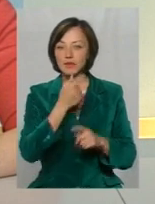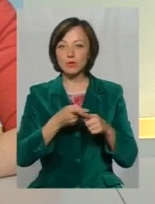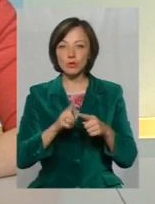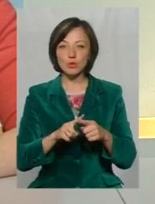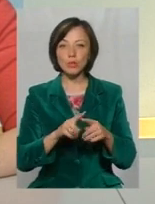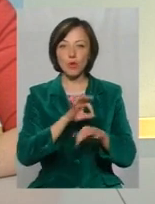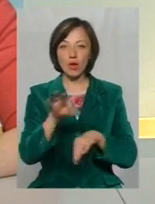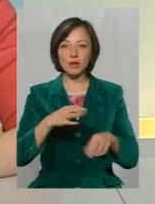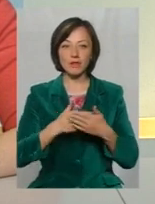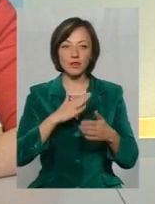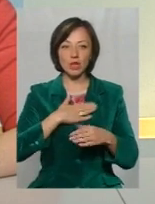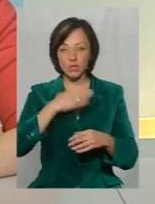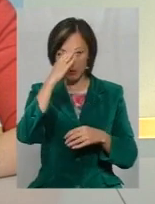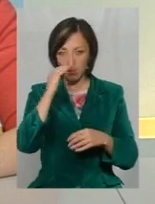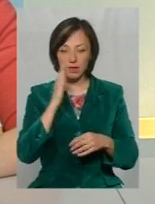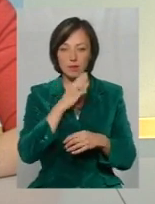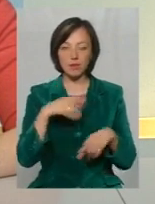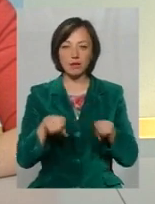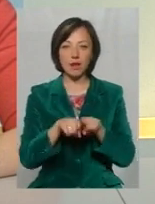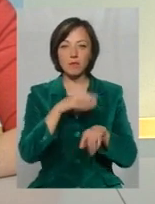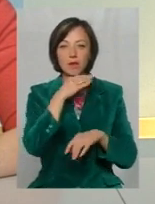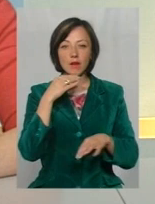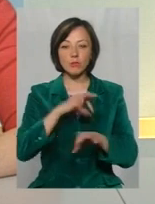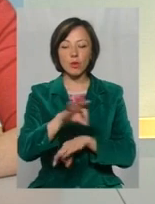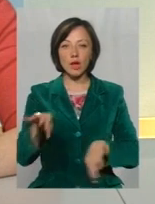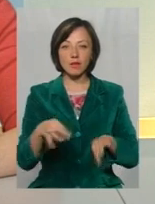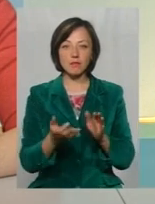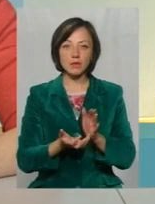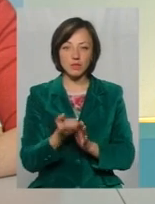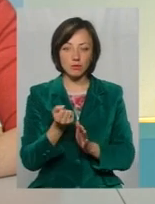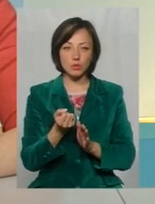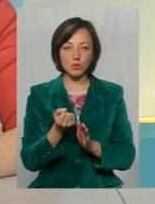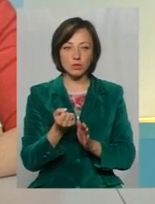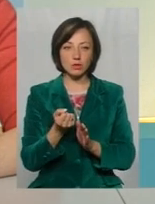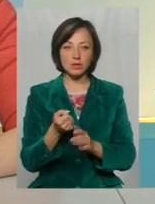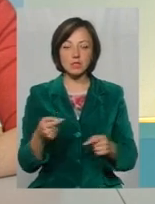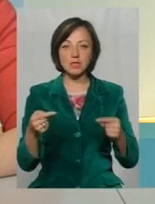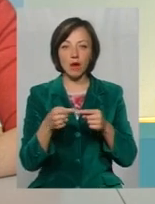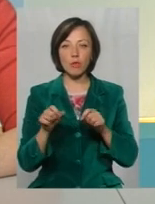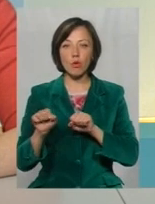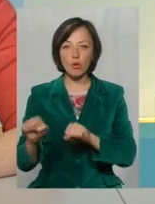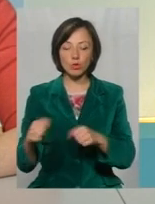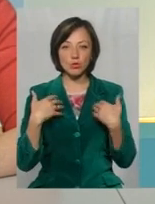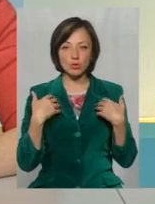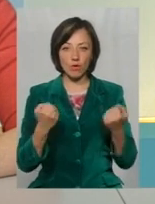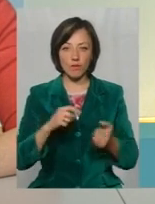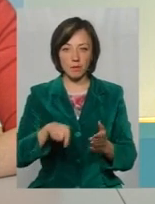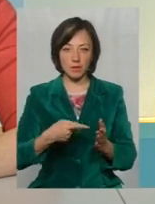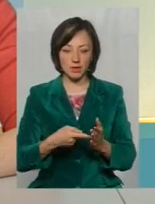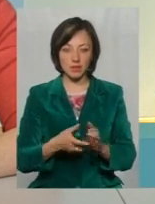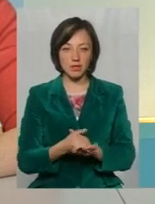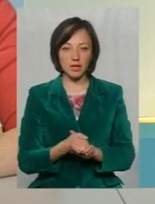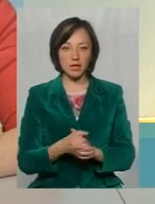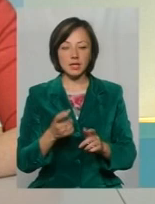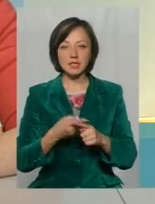все-таки від наших батьків. Не так багато проєктів, ті, які підтримують саме охорону здоров'я міста. А